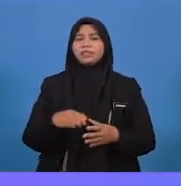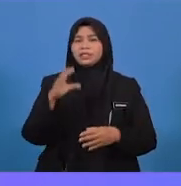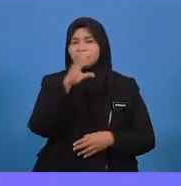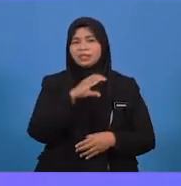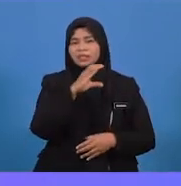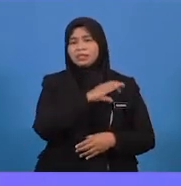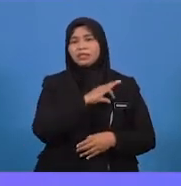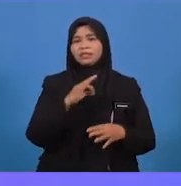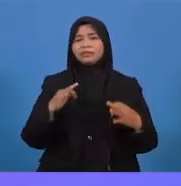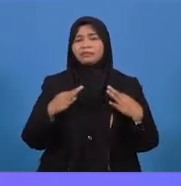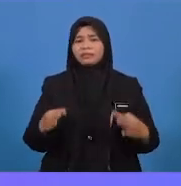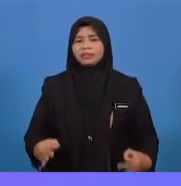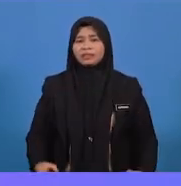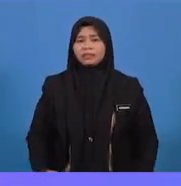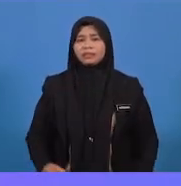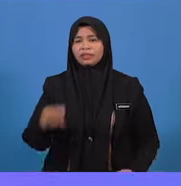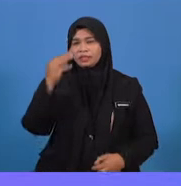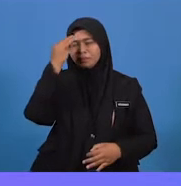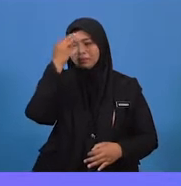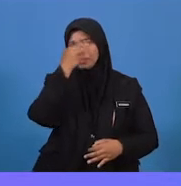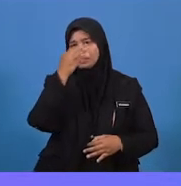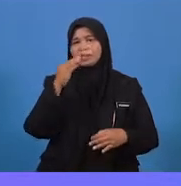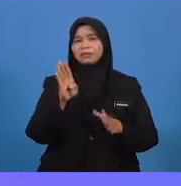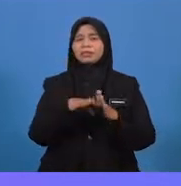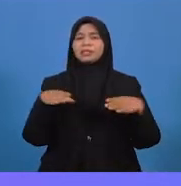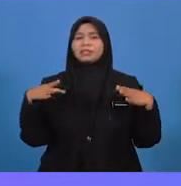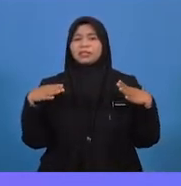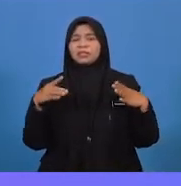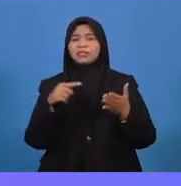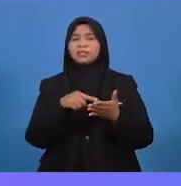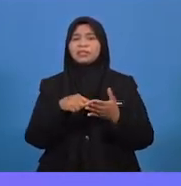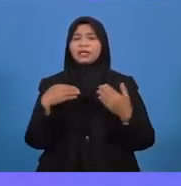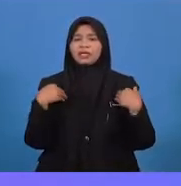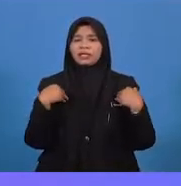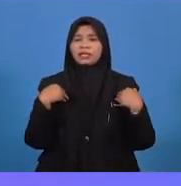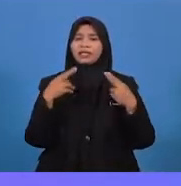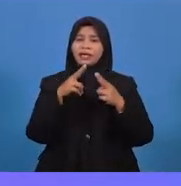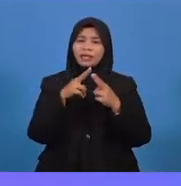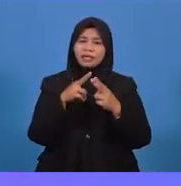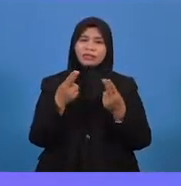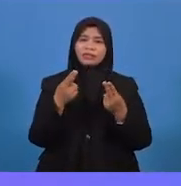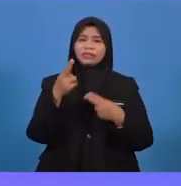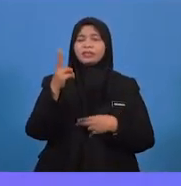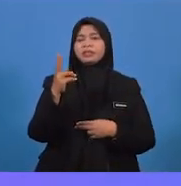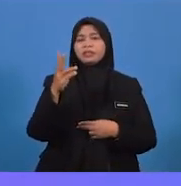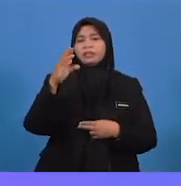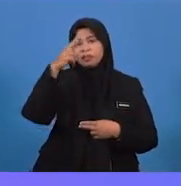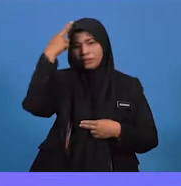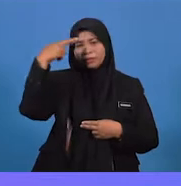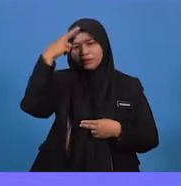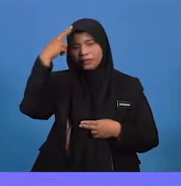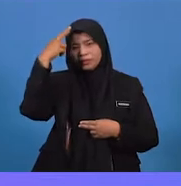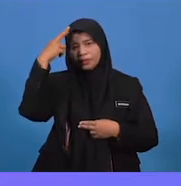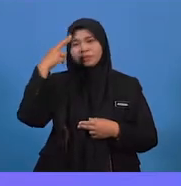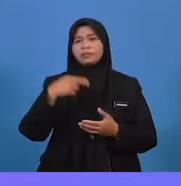fizikal malaikat yang bersayap ini adalah diambil daripada hadis Rasulullah sallallahu alaihi